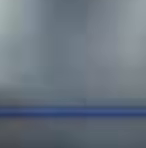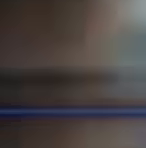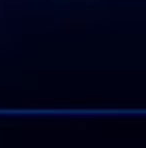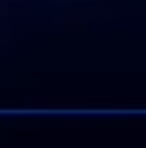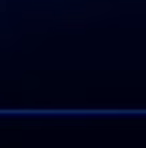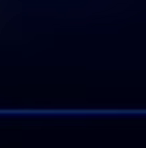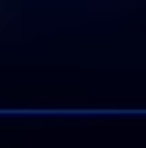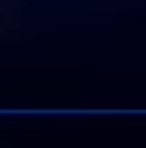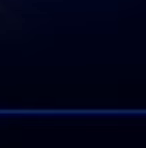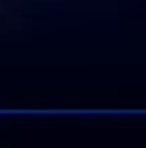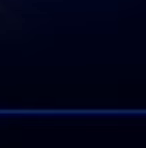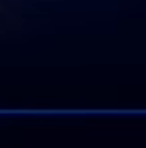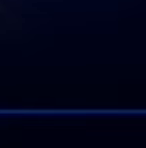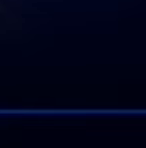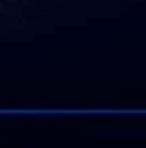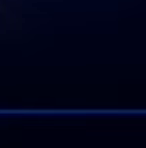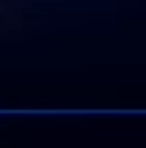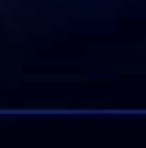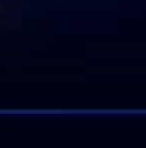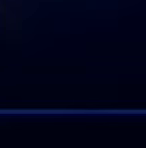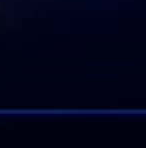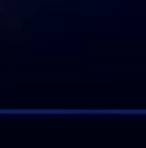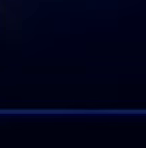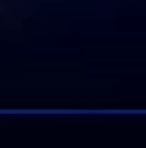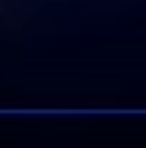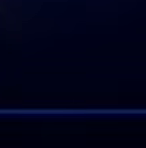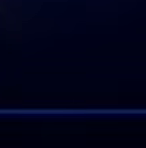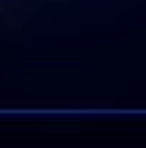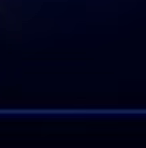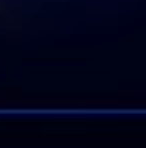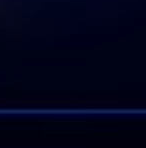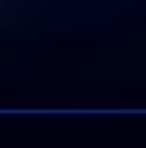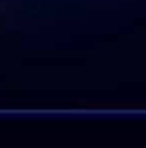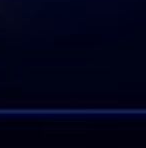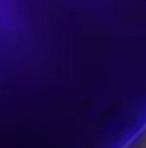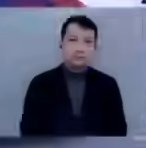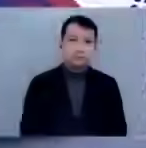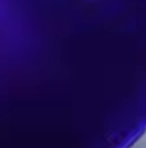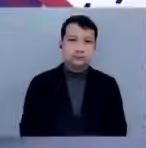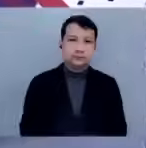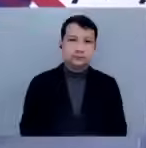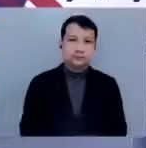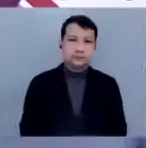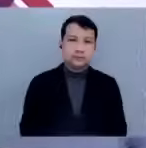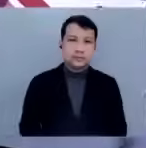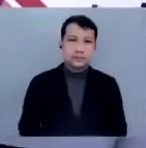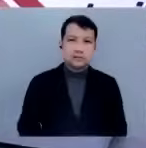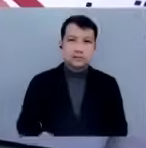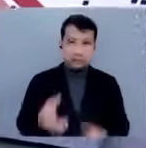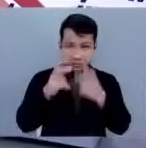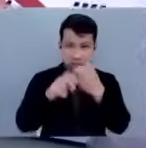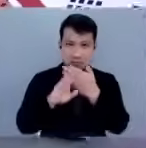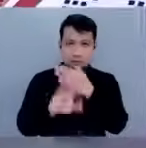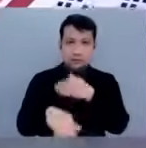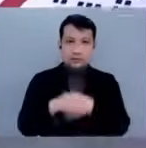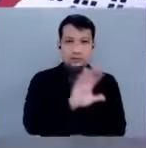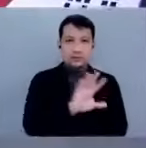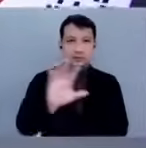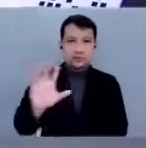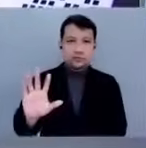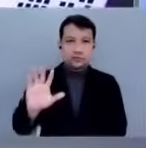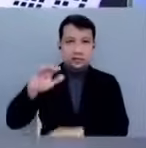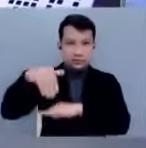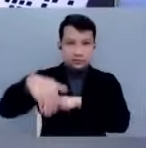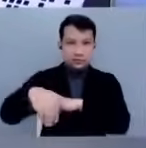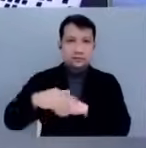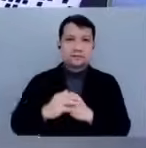ang K-pop comeback ng aespa at ENHYPEN. Tutok lang mga kapatid dito sa Frontline